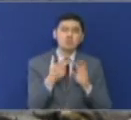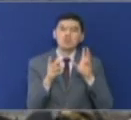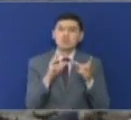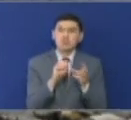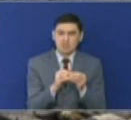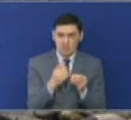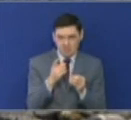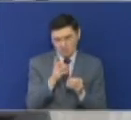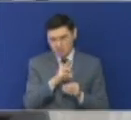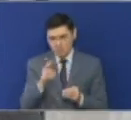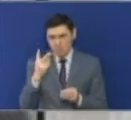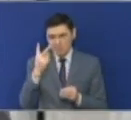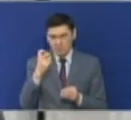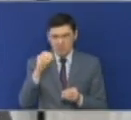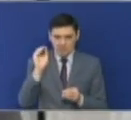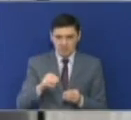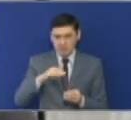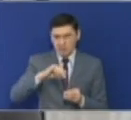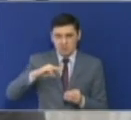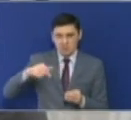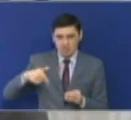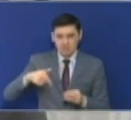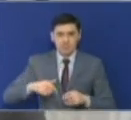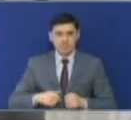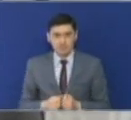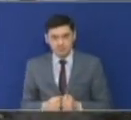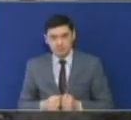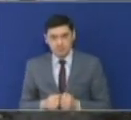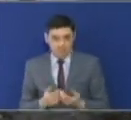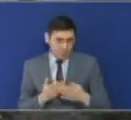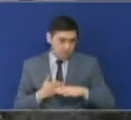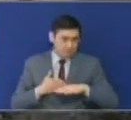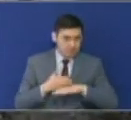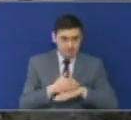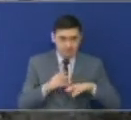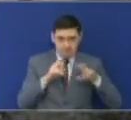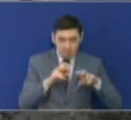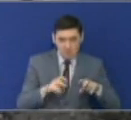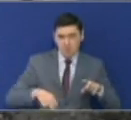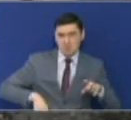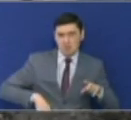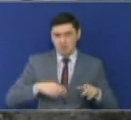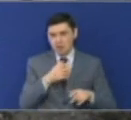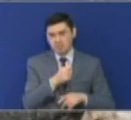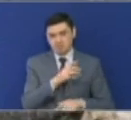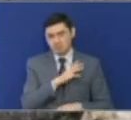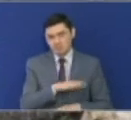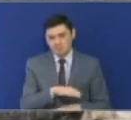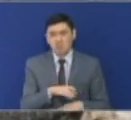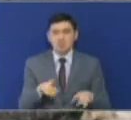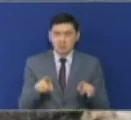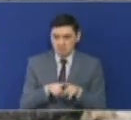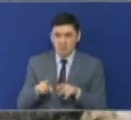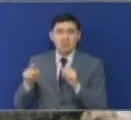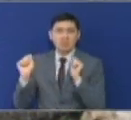около 1 миллиона 200 тысяч тенге. Во время рейда руководство товарищества на месте не оказалось. Тем не менее, было